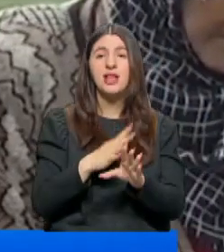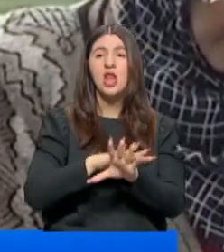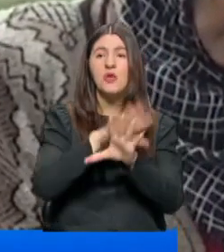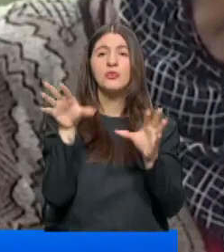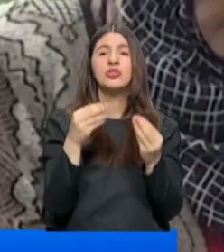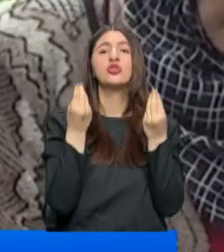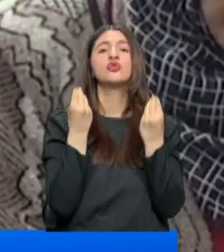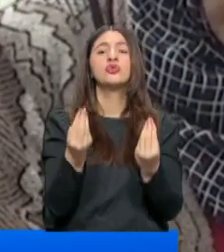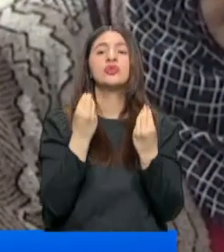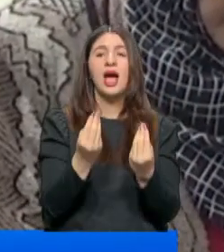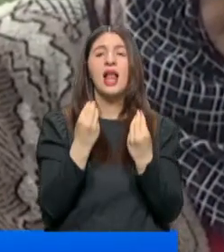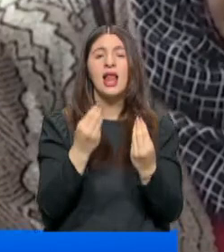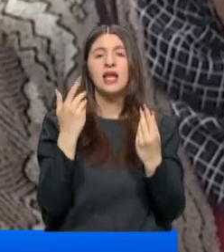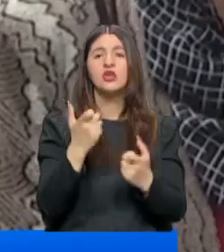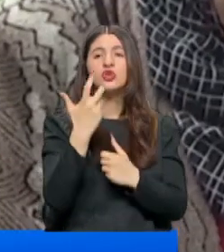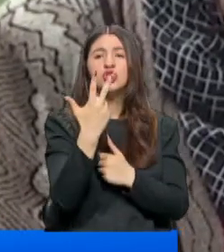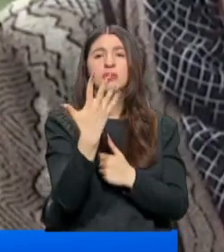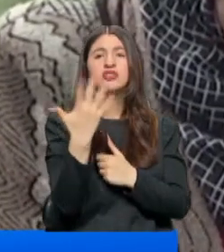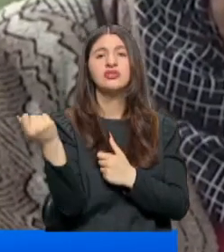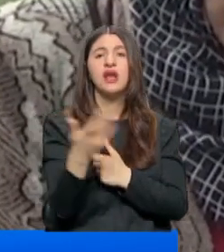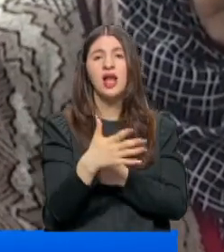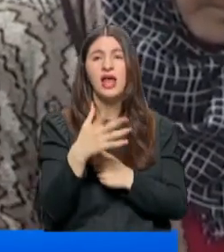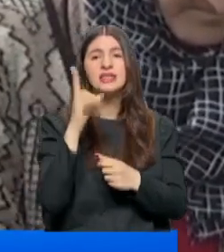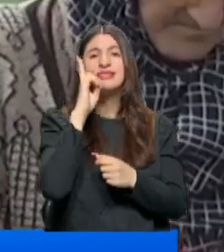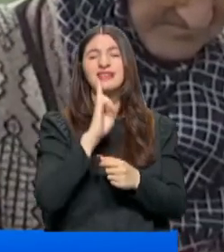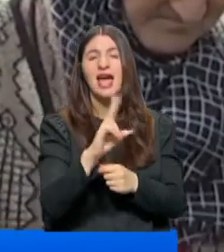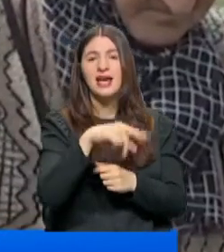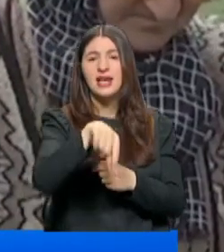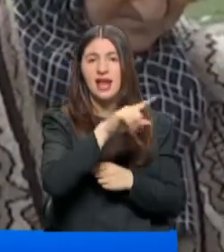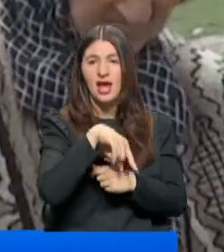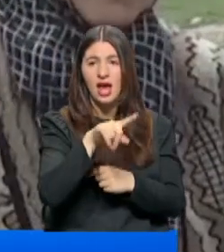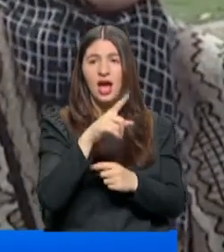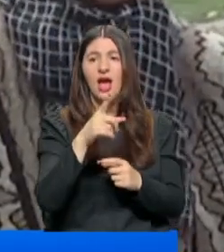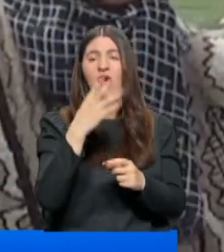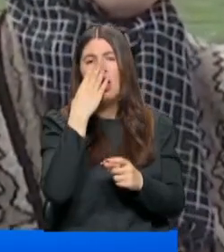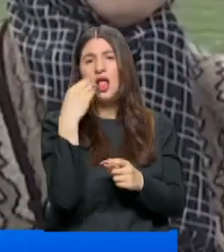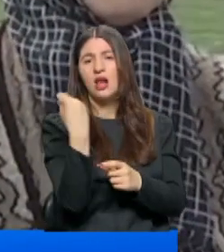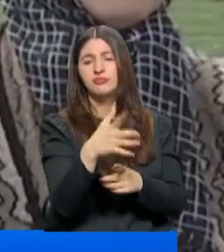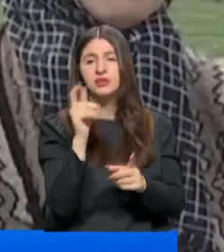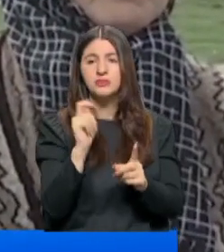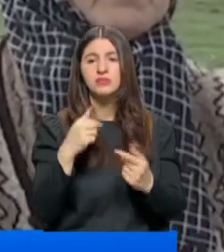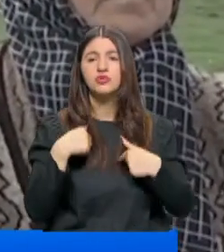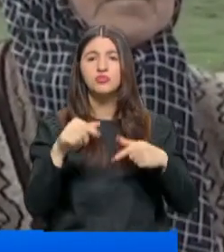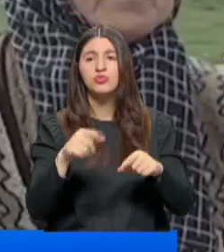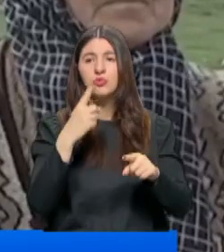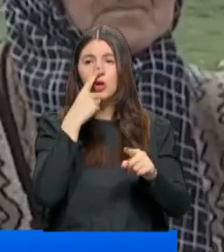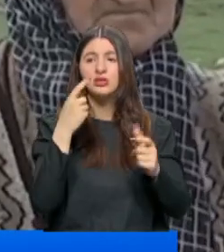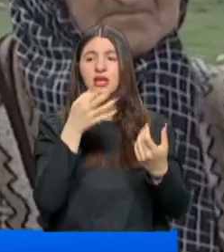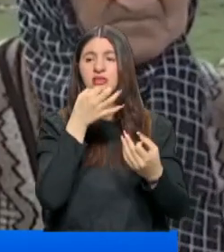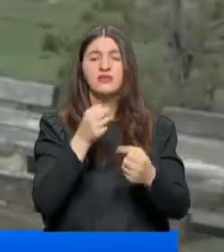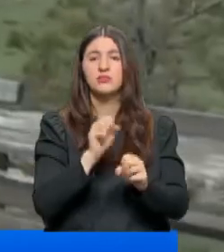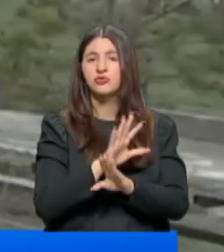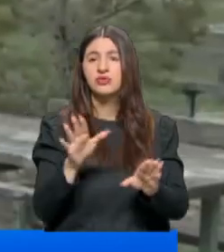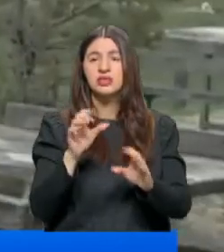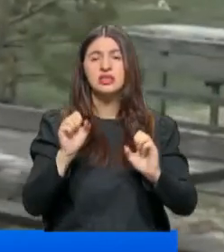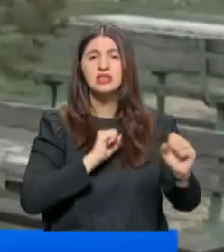bütün güzelliklerini 3-5 tane zengine peşkeş çekmesine biz Bolu'da müsaade